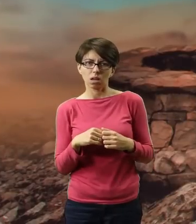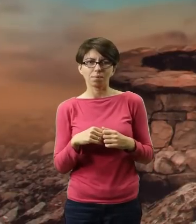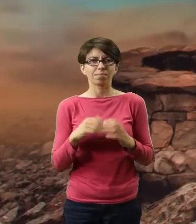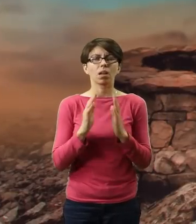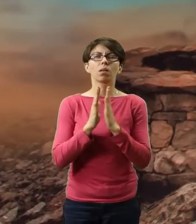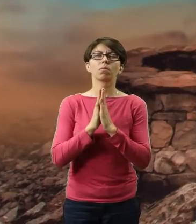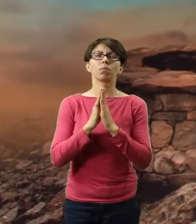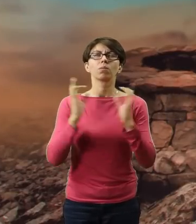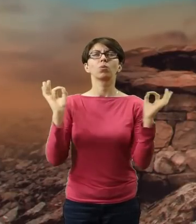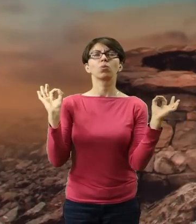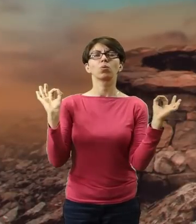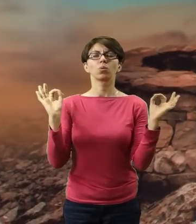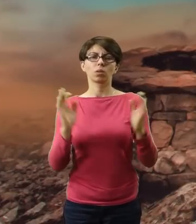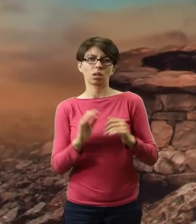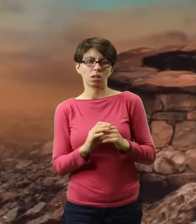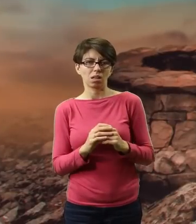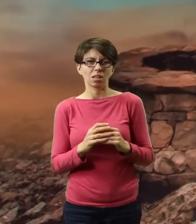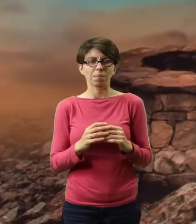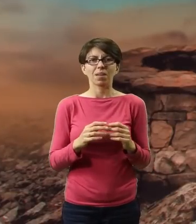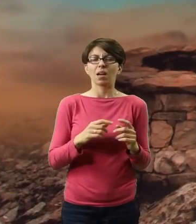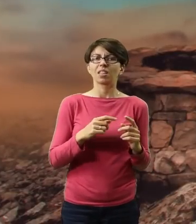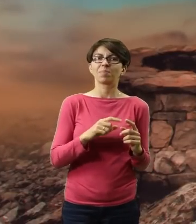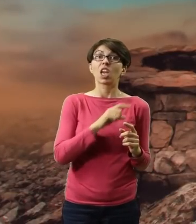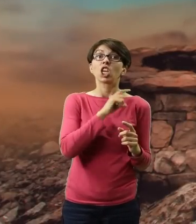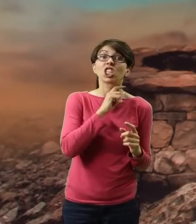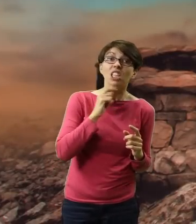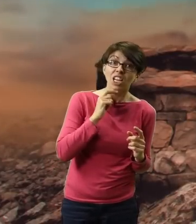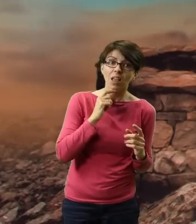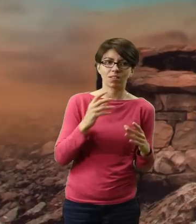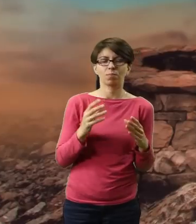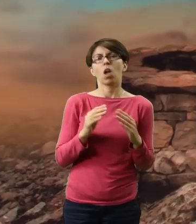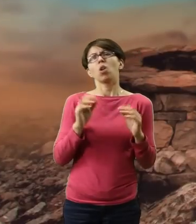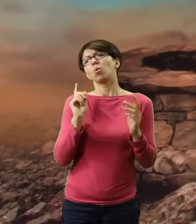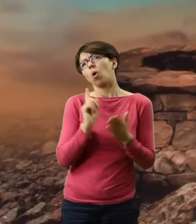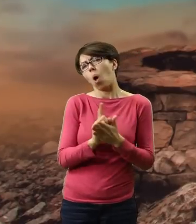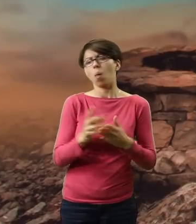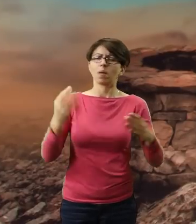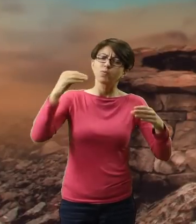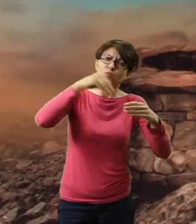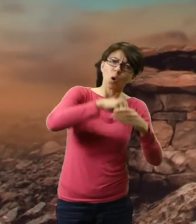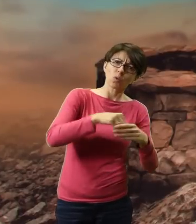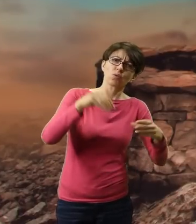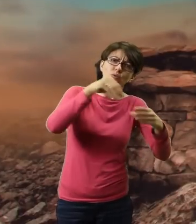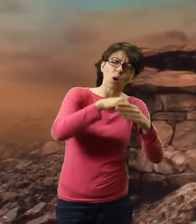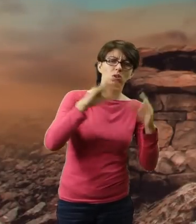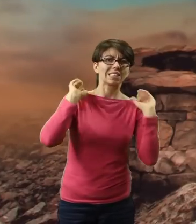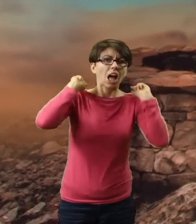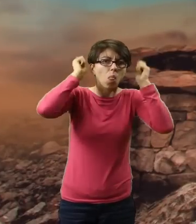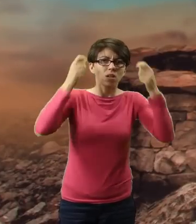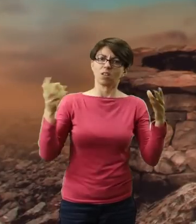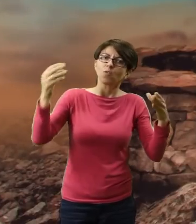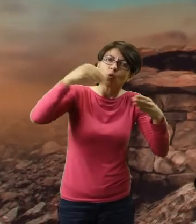rozpowszechnione Medytacje wschodu jogę są nawet księża którzy czy czy całe